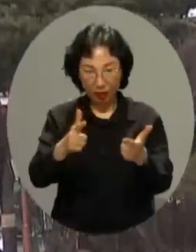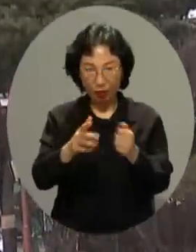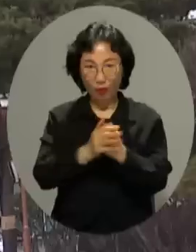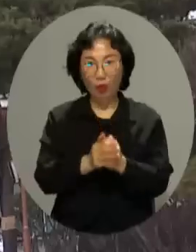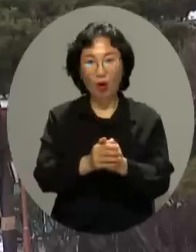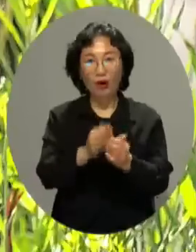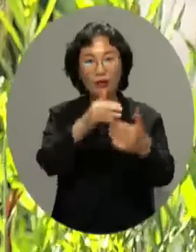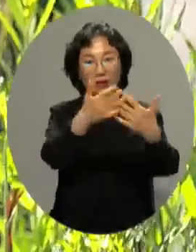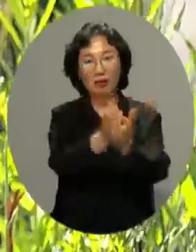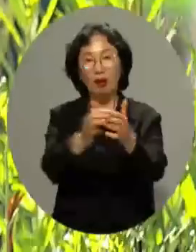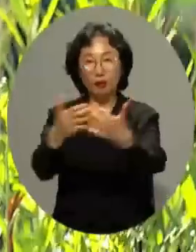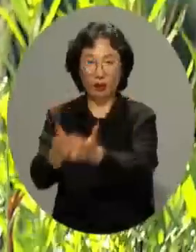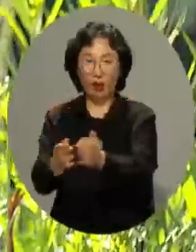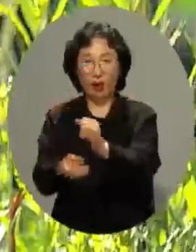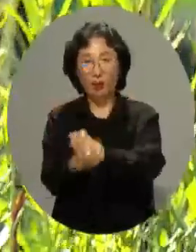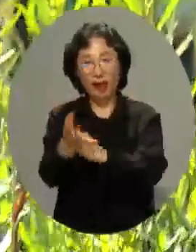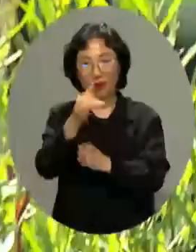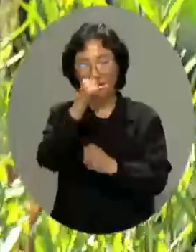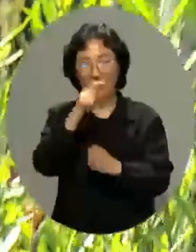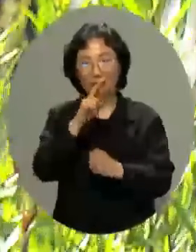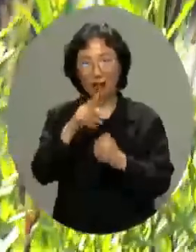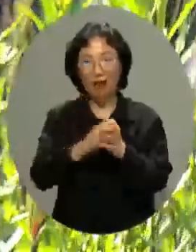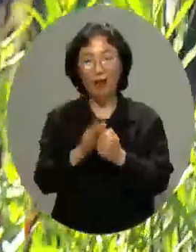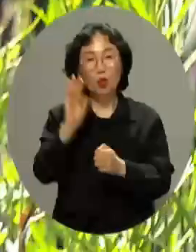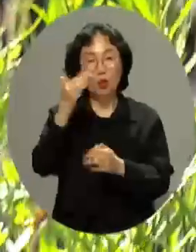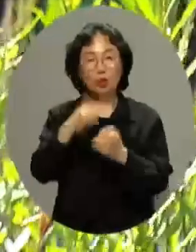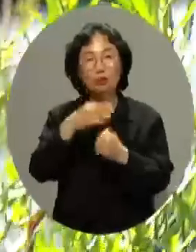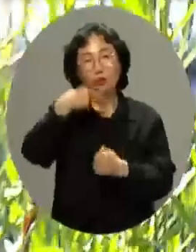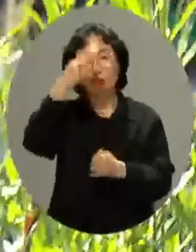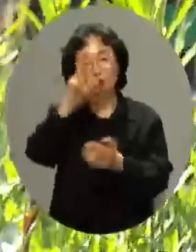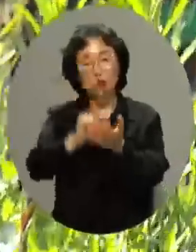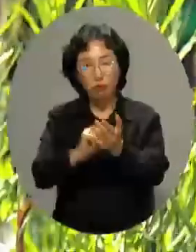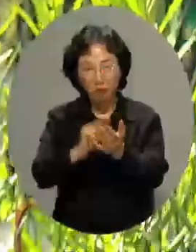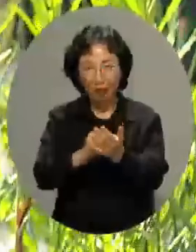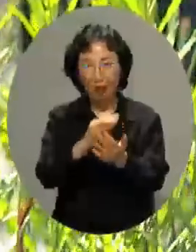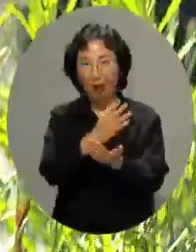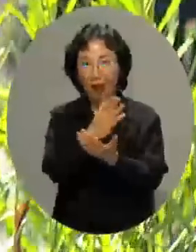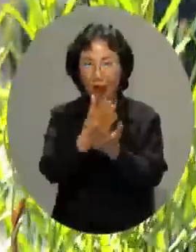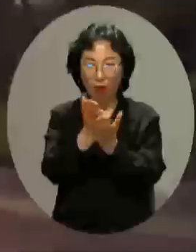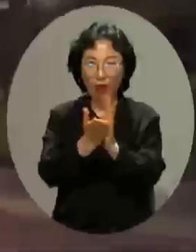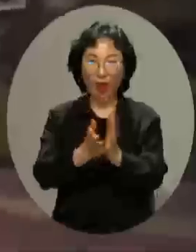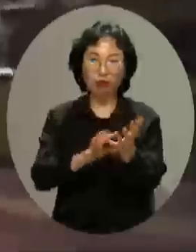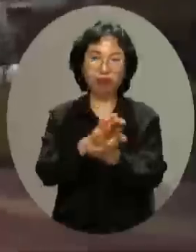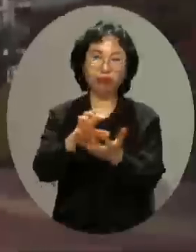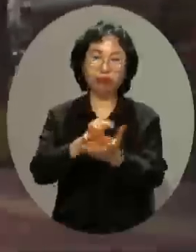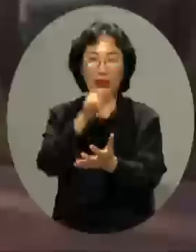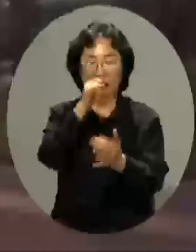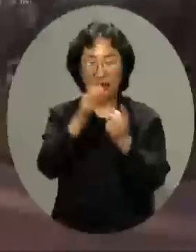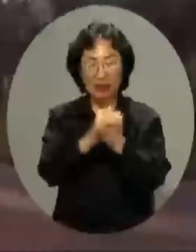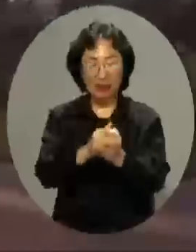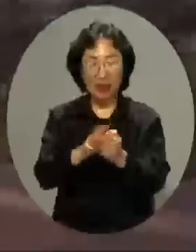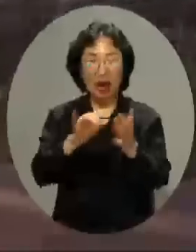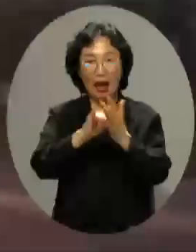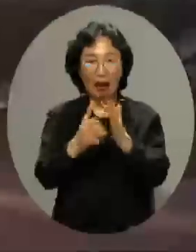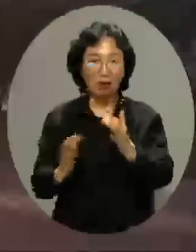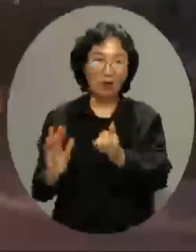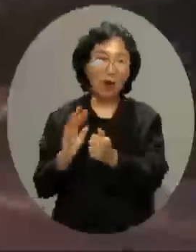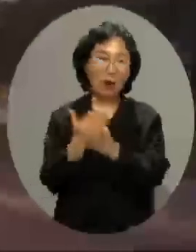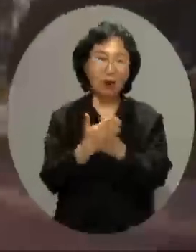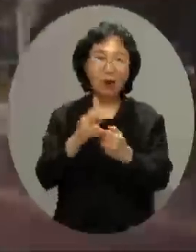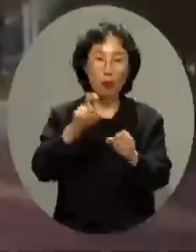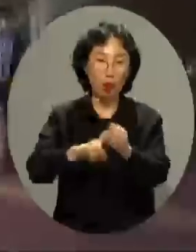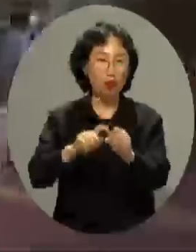궁색한 변명. 최근 음주운전에 각종 비위 사건으로 뒤숭숭한 가운데 제식구 감싸기 아니냐,